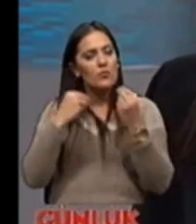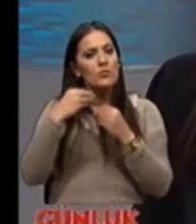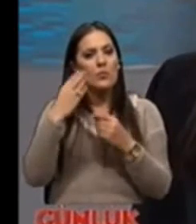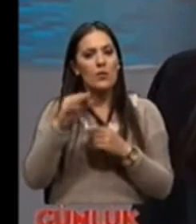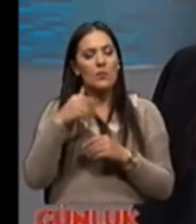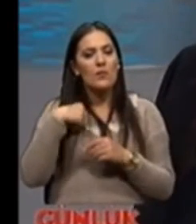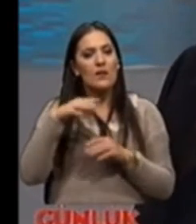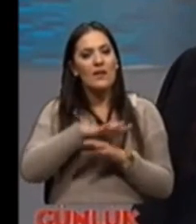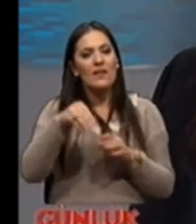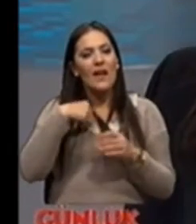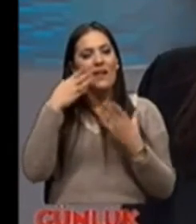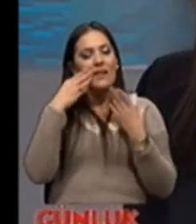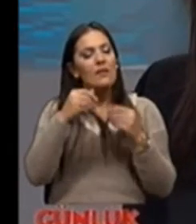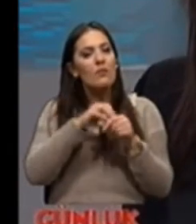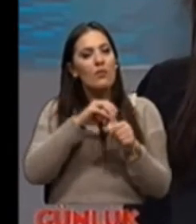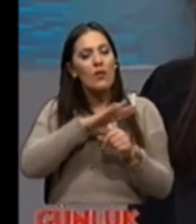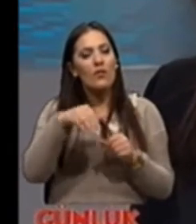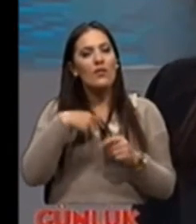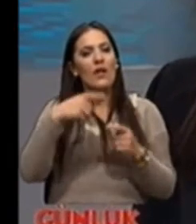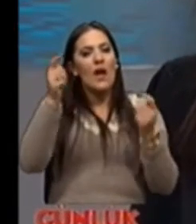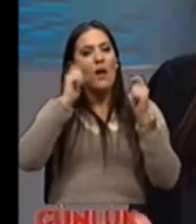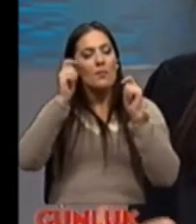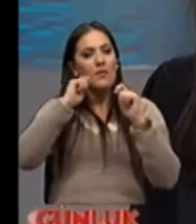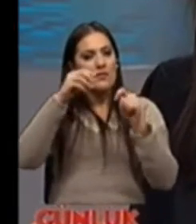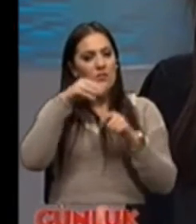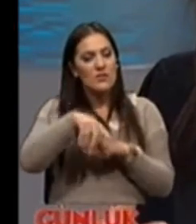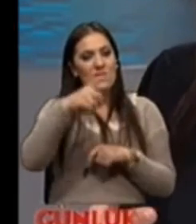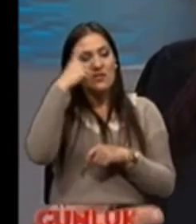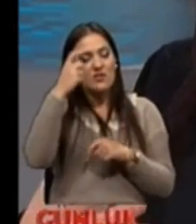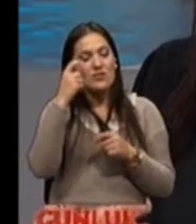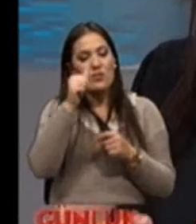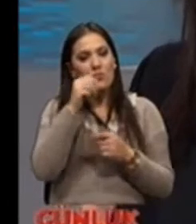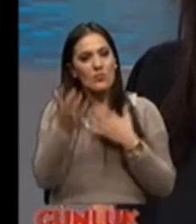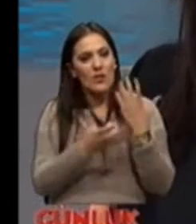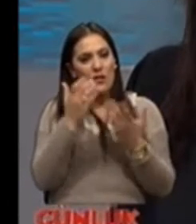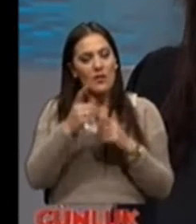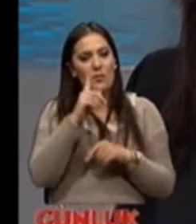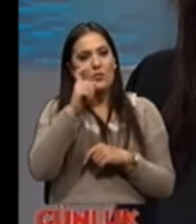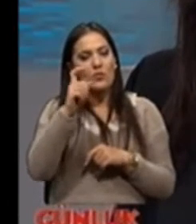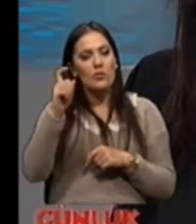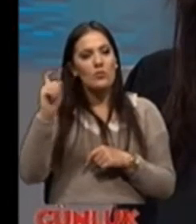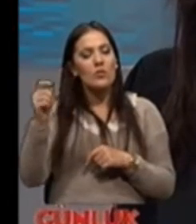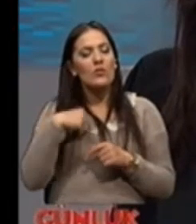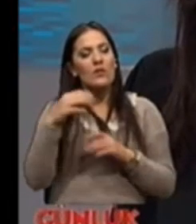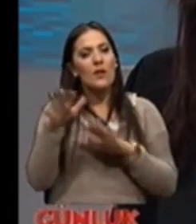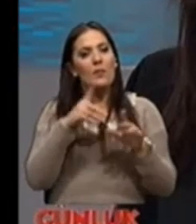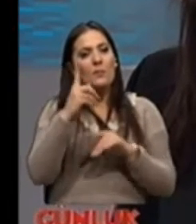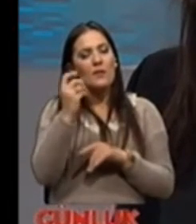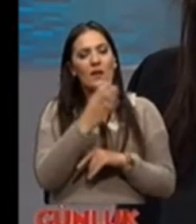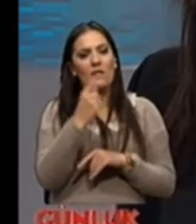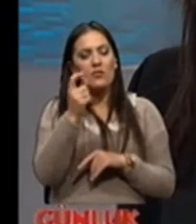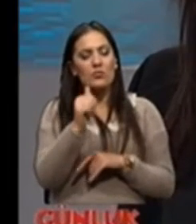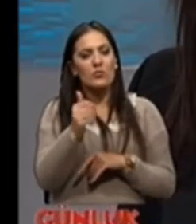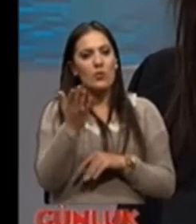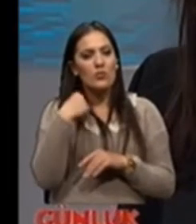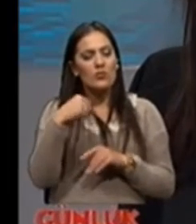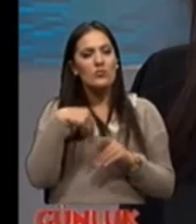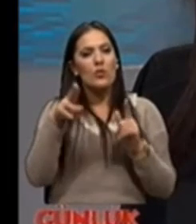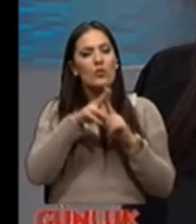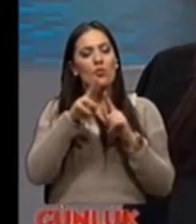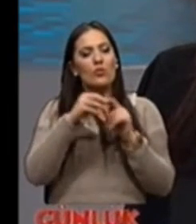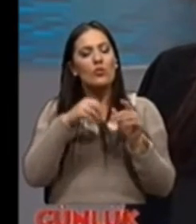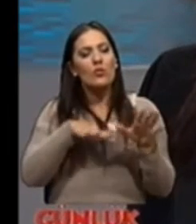deformasyonlar, kaplıcalar ve sıcak su kaynakları. 1999 depreminden birkaç gün önce mesela Kükürtü Kaplıcası'nda